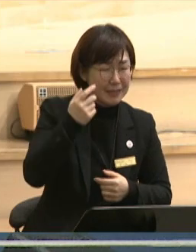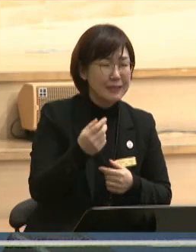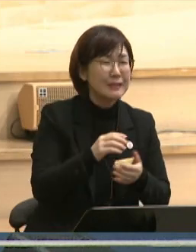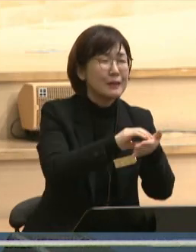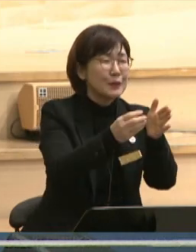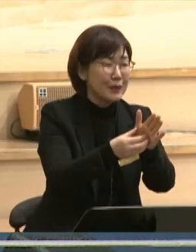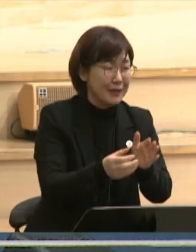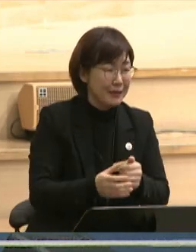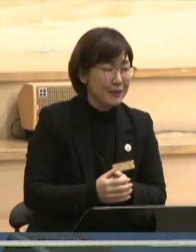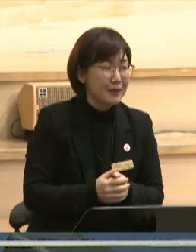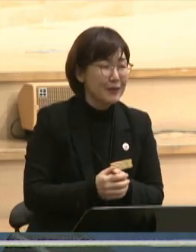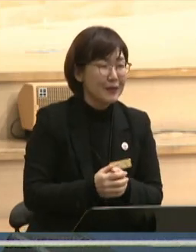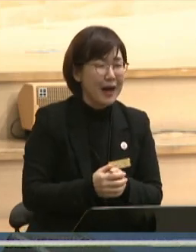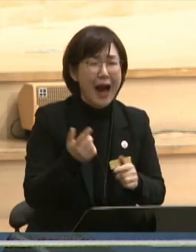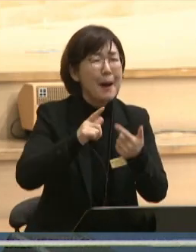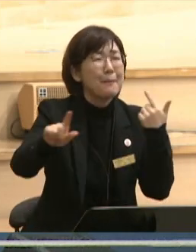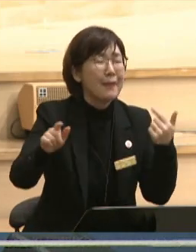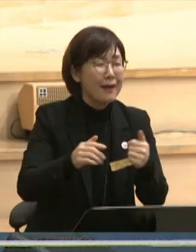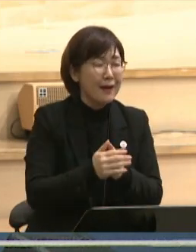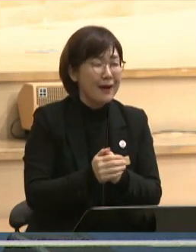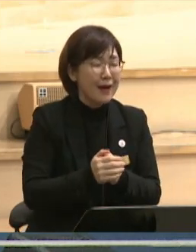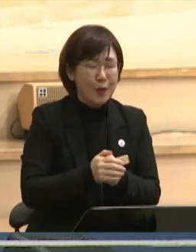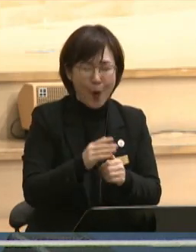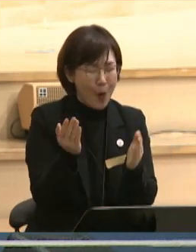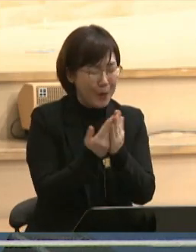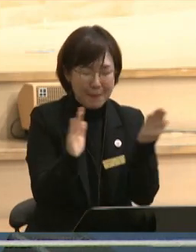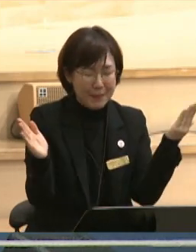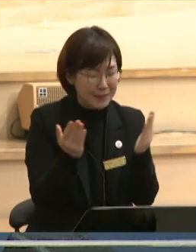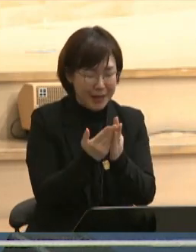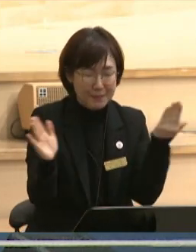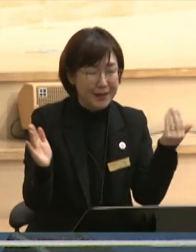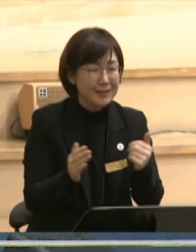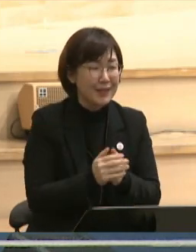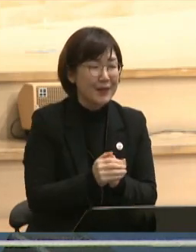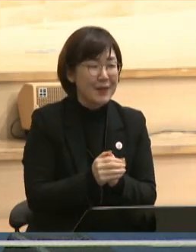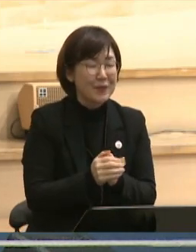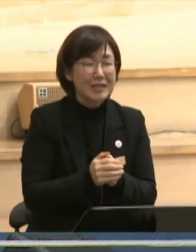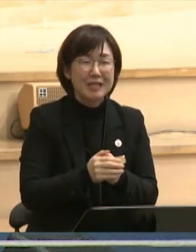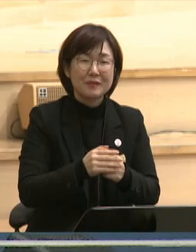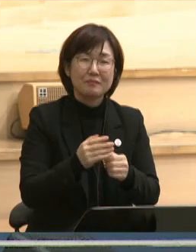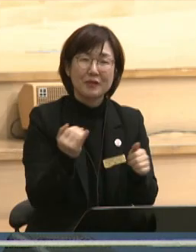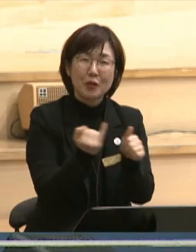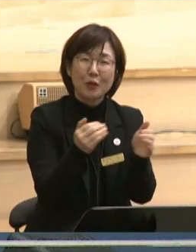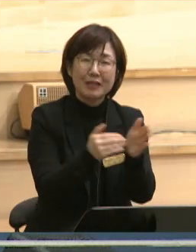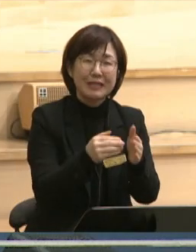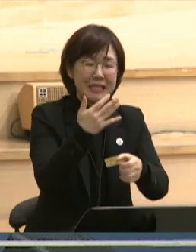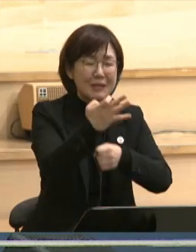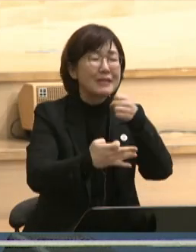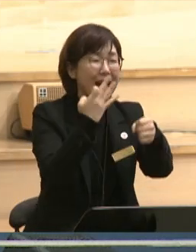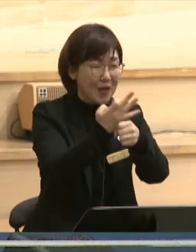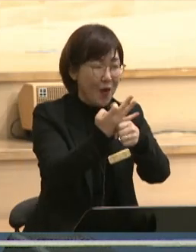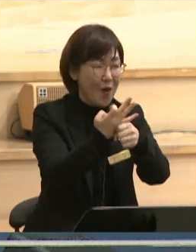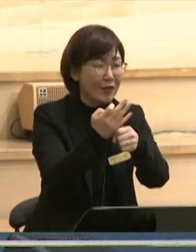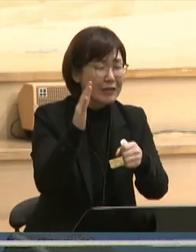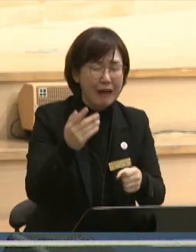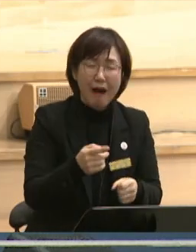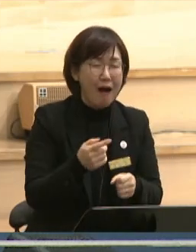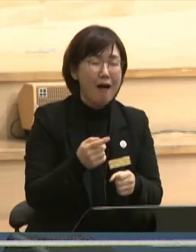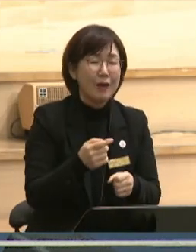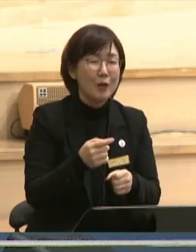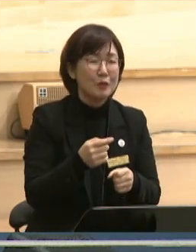있어요 안 맞아도 너무 안 맞습니다 결혼 13년 차 됐는데 안 맞아요